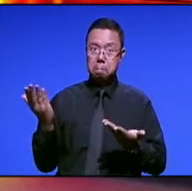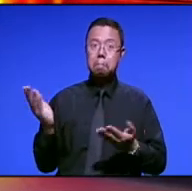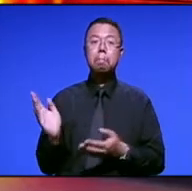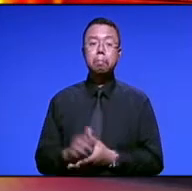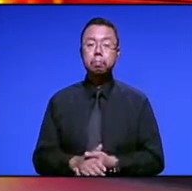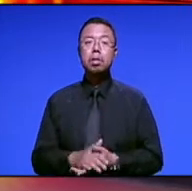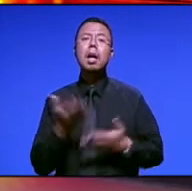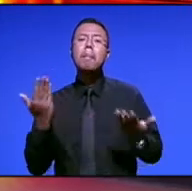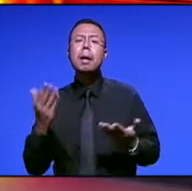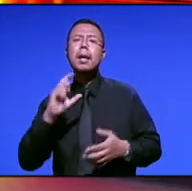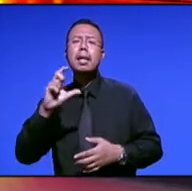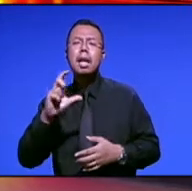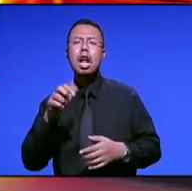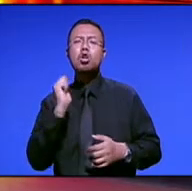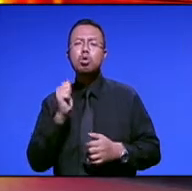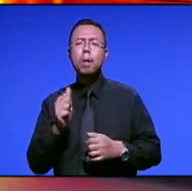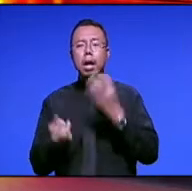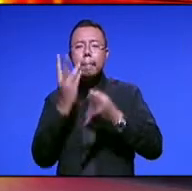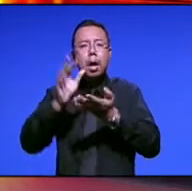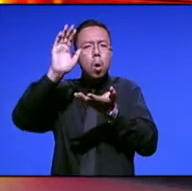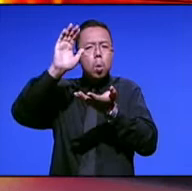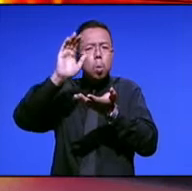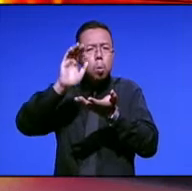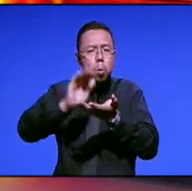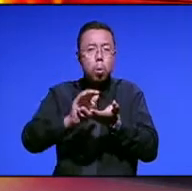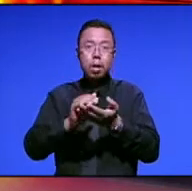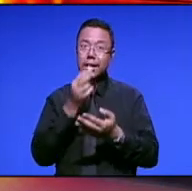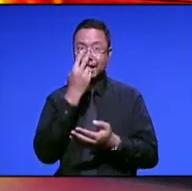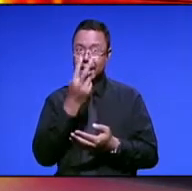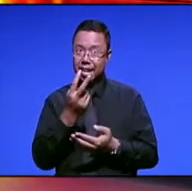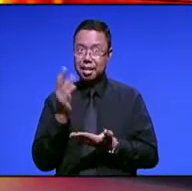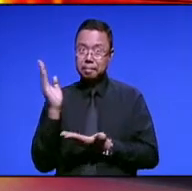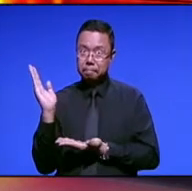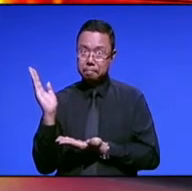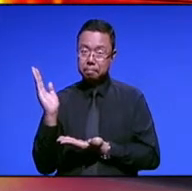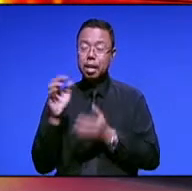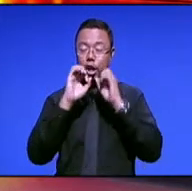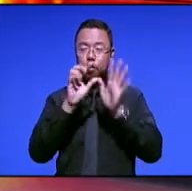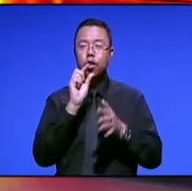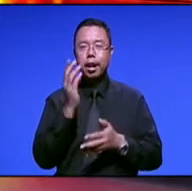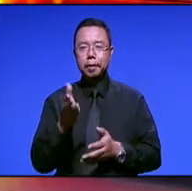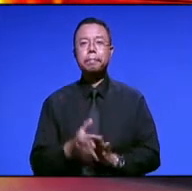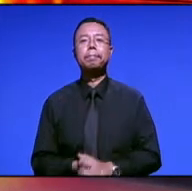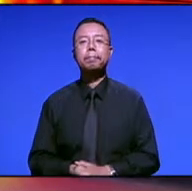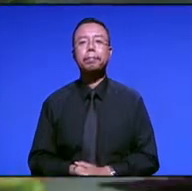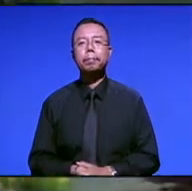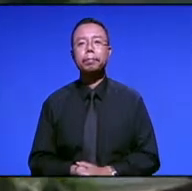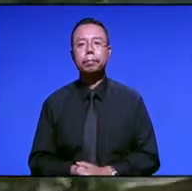korsleting. Lalu bagaimana cara meminimalisir kebakaran di perumahan? Reza Helmi dan Arif Yunan menyajikan laporannya untuk Anda.